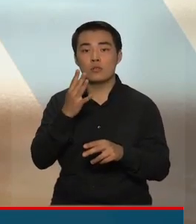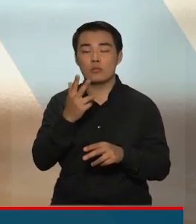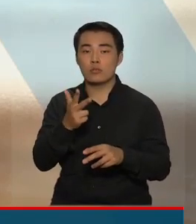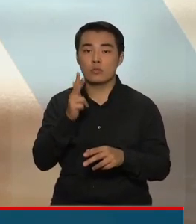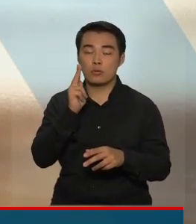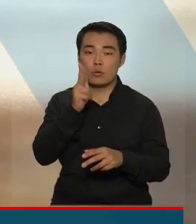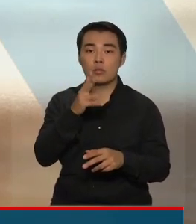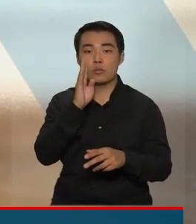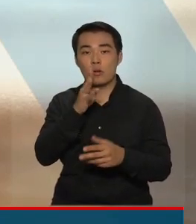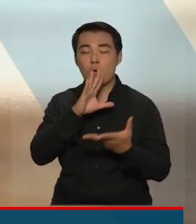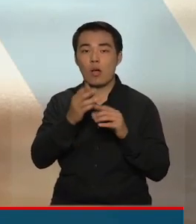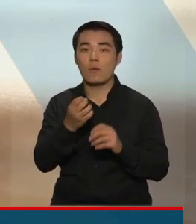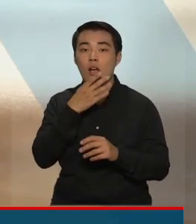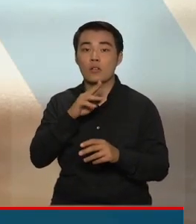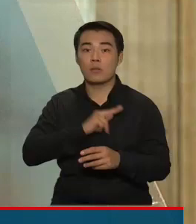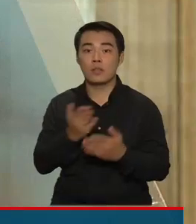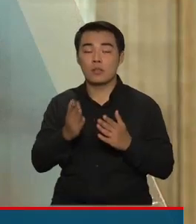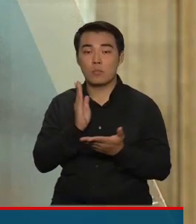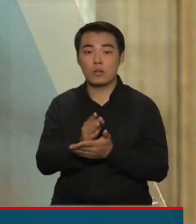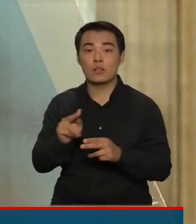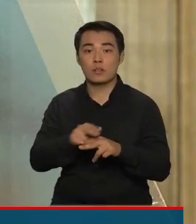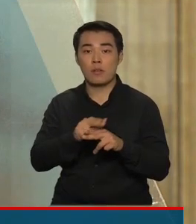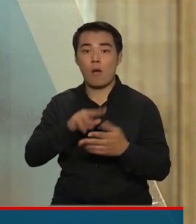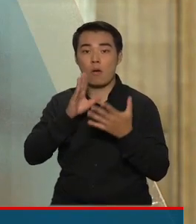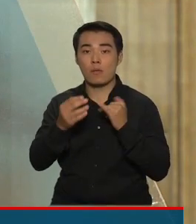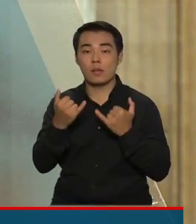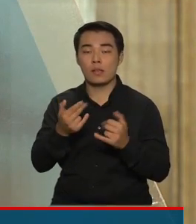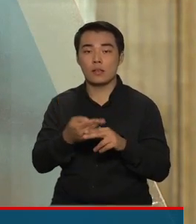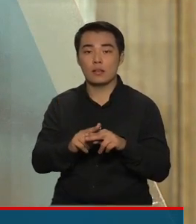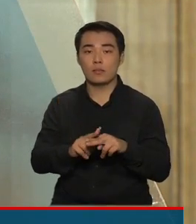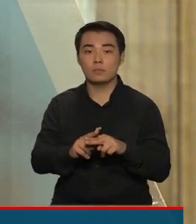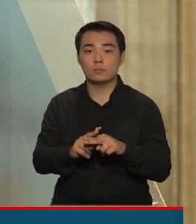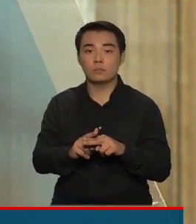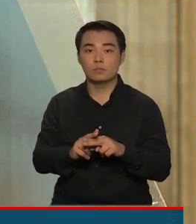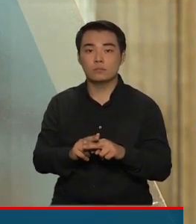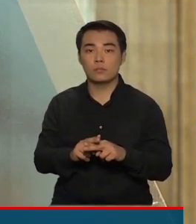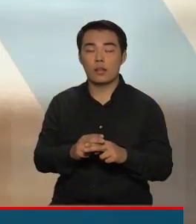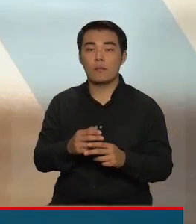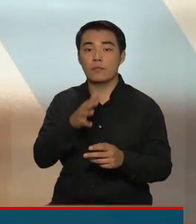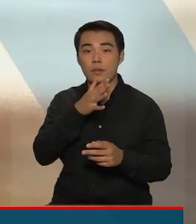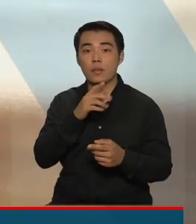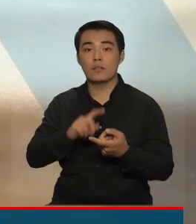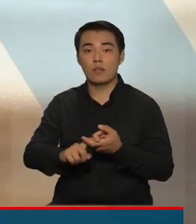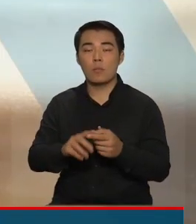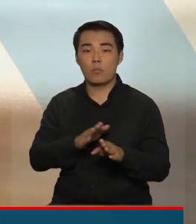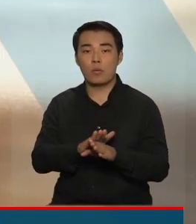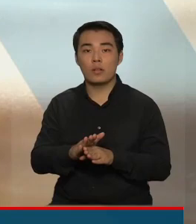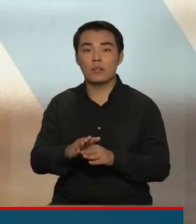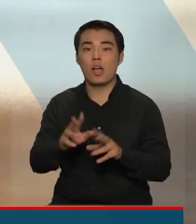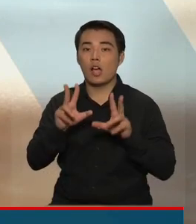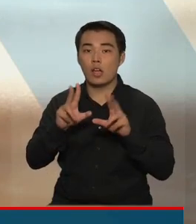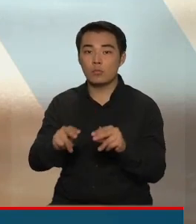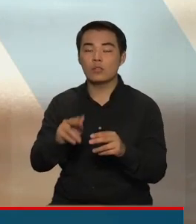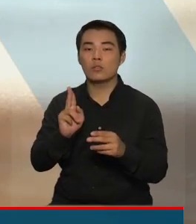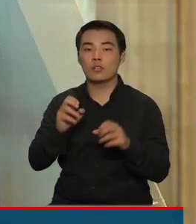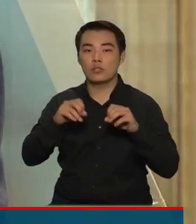жақсы тұрақты жұмыс жасаса, осындай жөндеу күрделі жұмыстарын. Яғни сол уақытта ғана толық кепілдік беріп, осылай бәрін